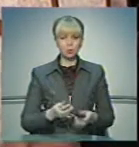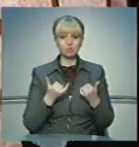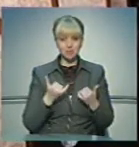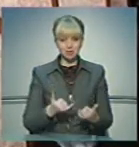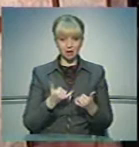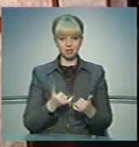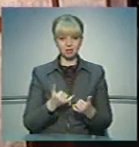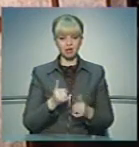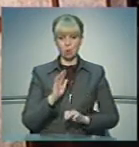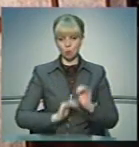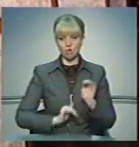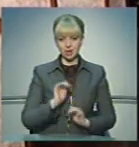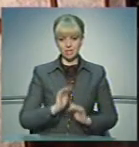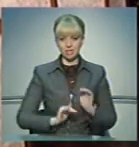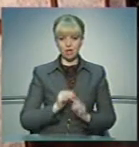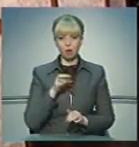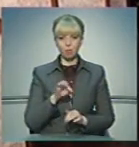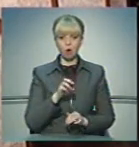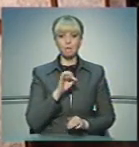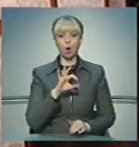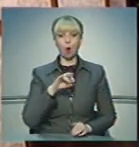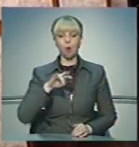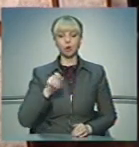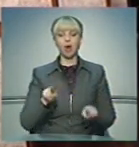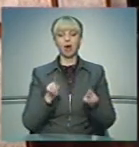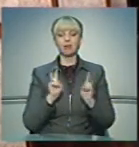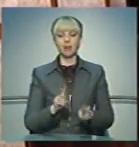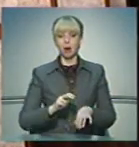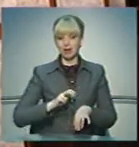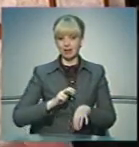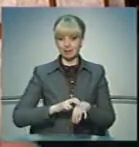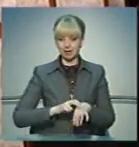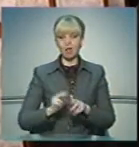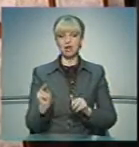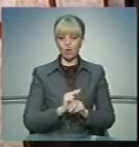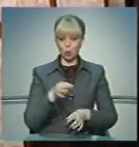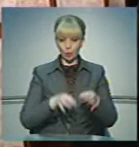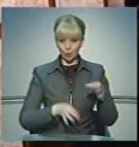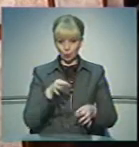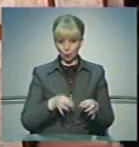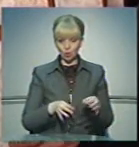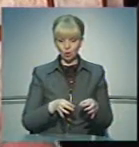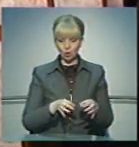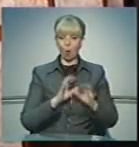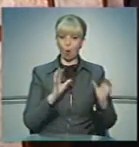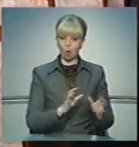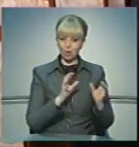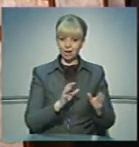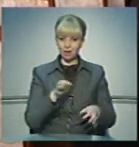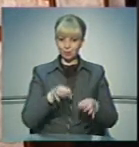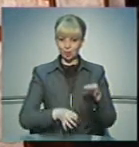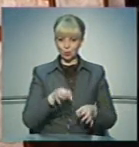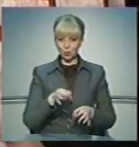зараз професія, бо біолог як лікар лікує природу, оберігає